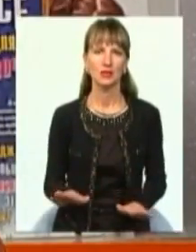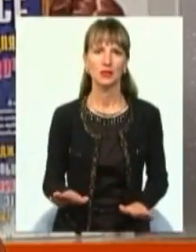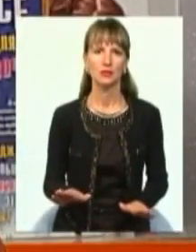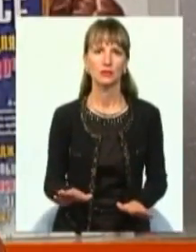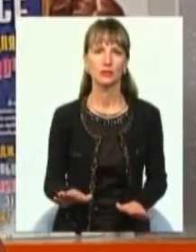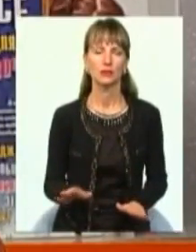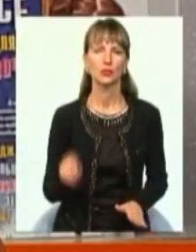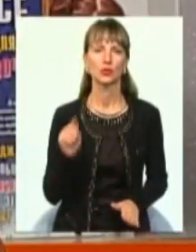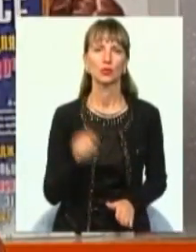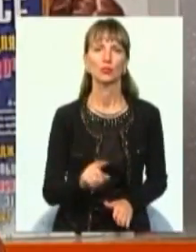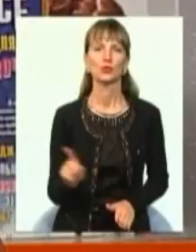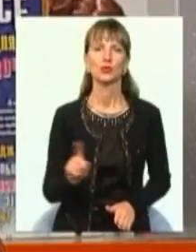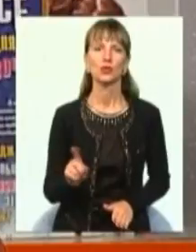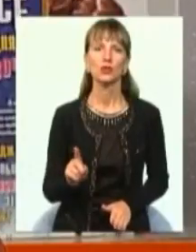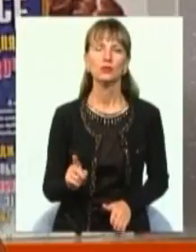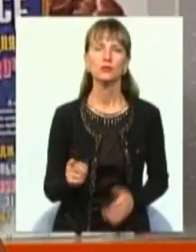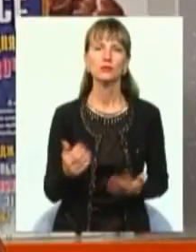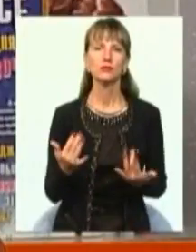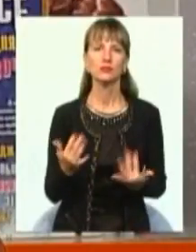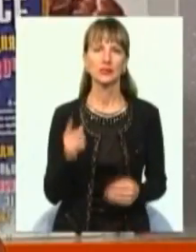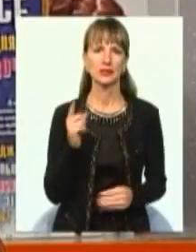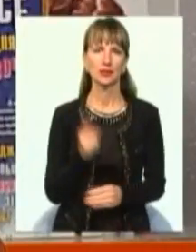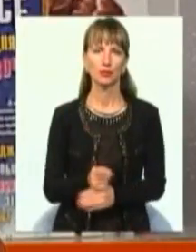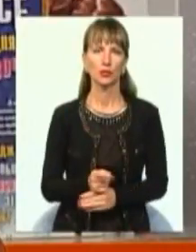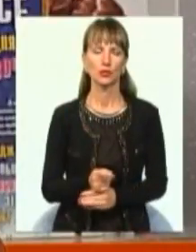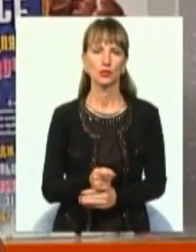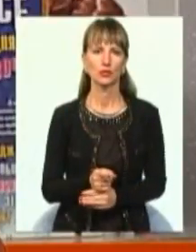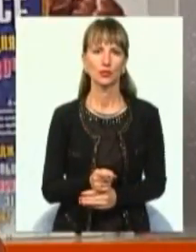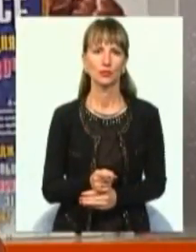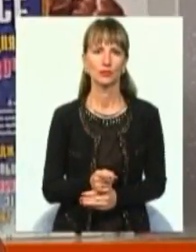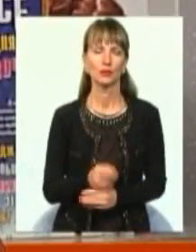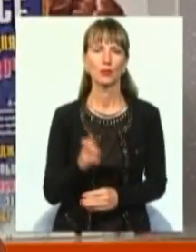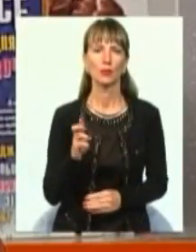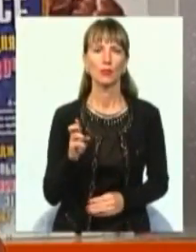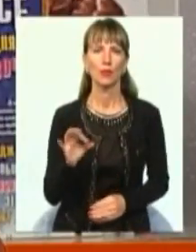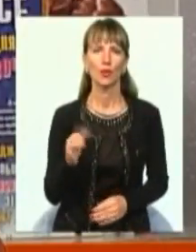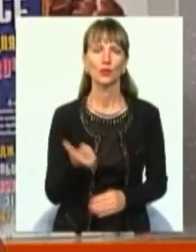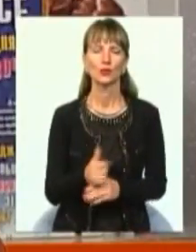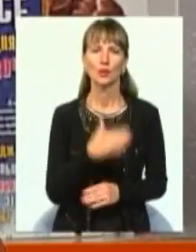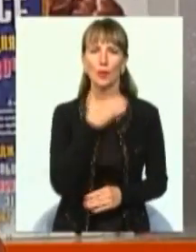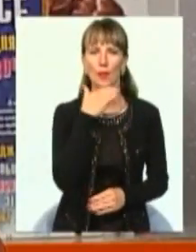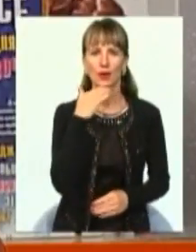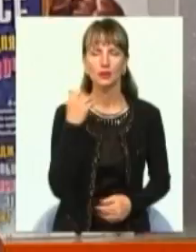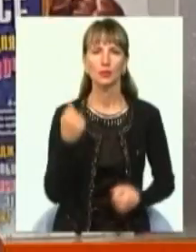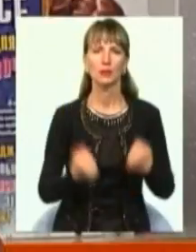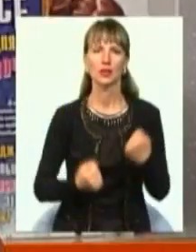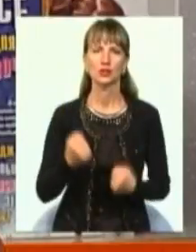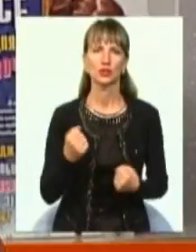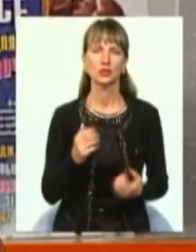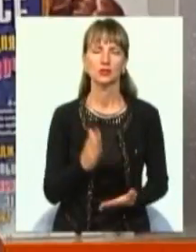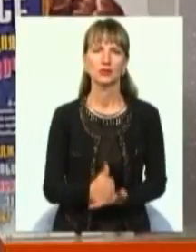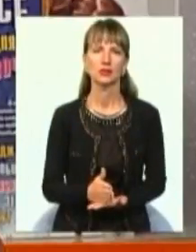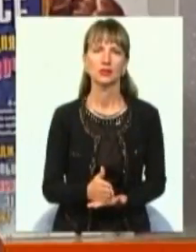Місцях, тому що у деяких заборонено, бо дуже багато машин